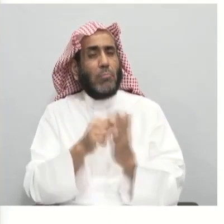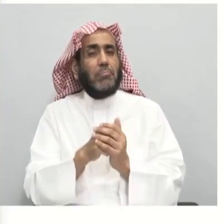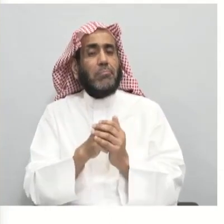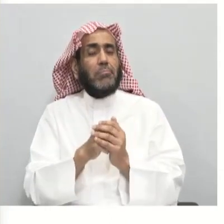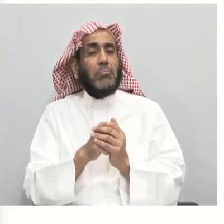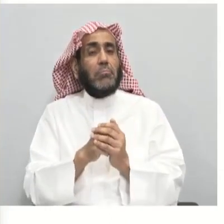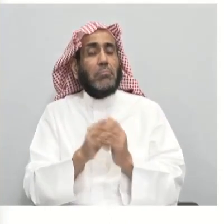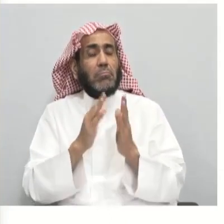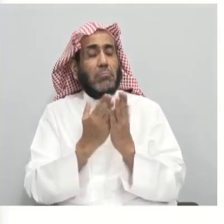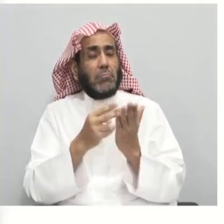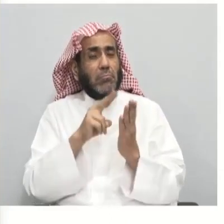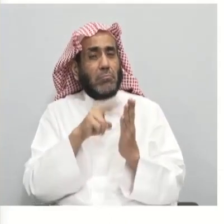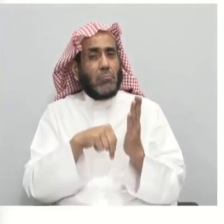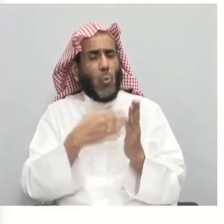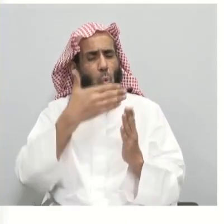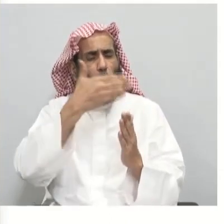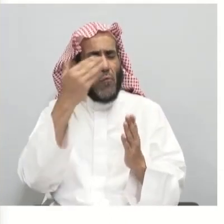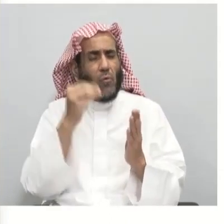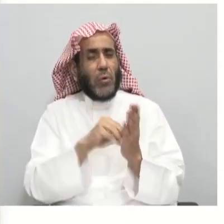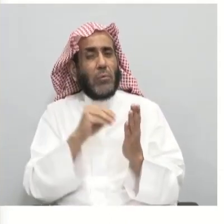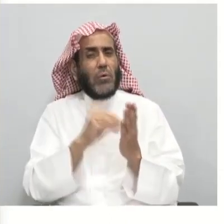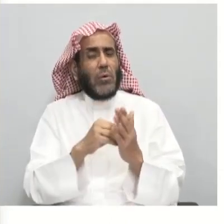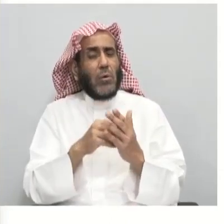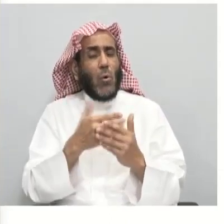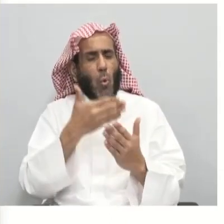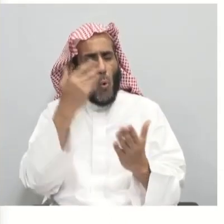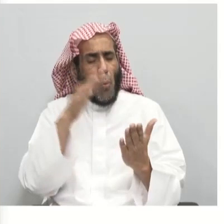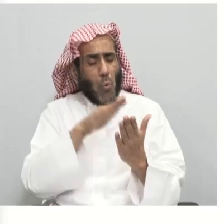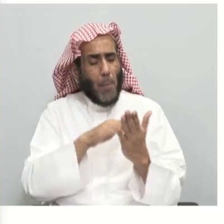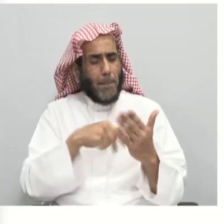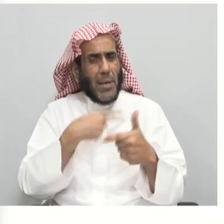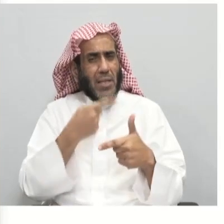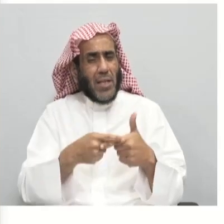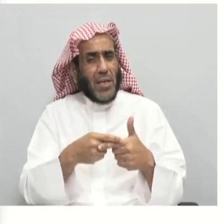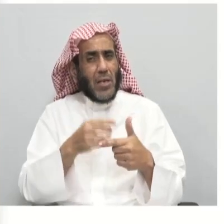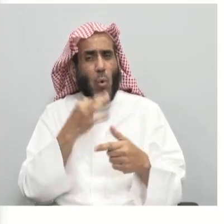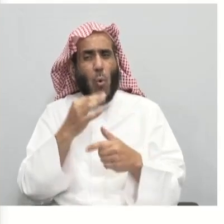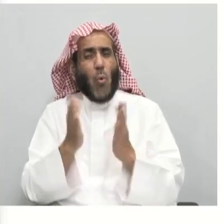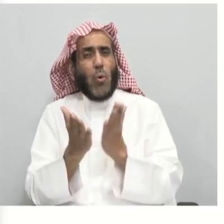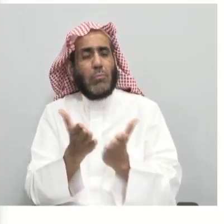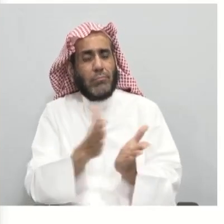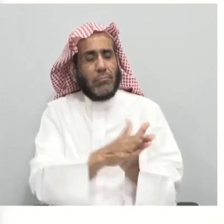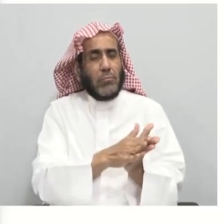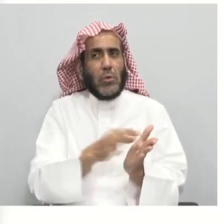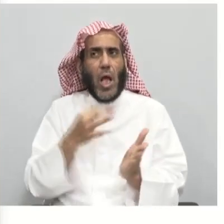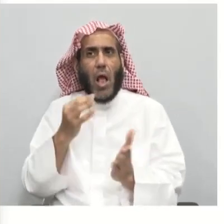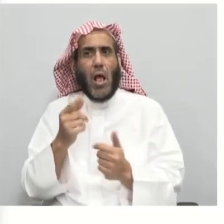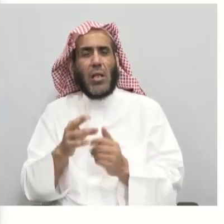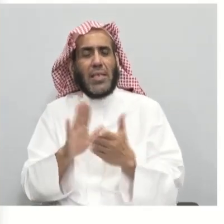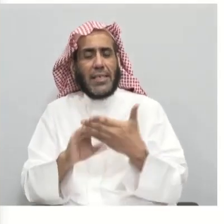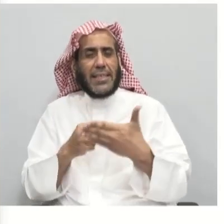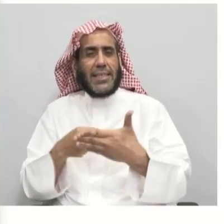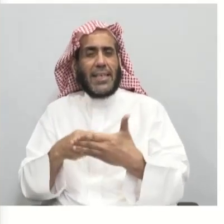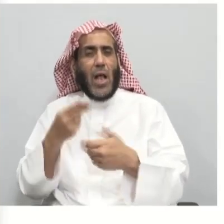اذا كانت الماده المطلوبه حفظها اقوم بحفظ هذه الماده بعد ذلك اسمع عن طريق التسجيل